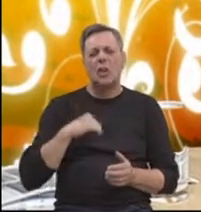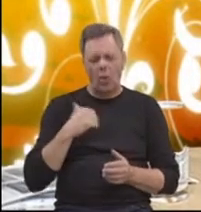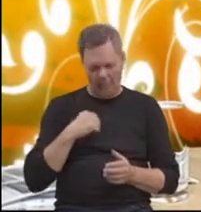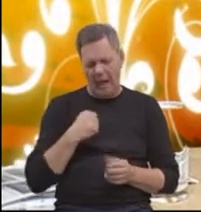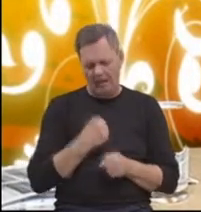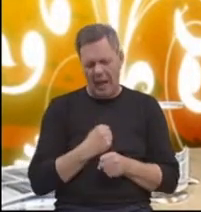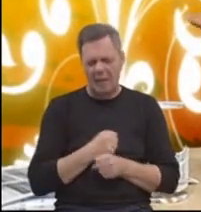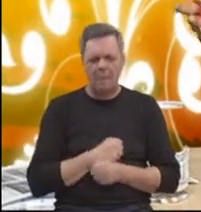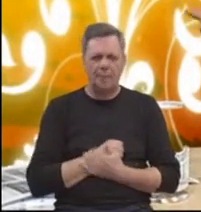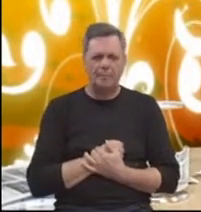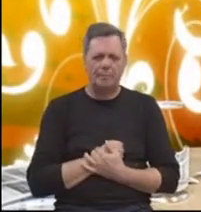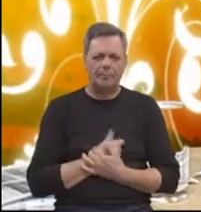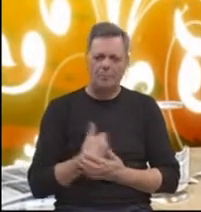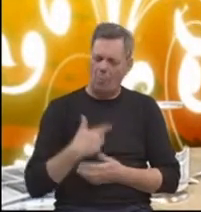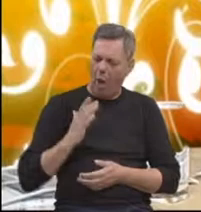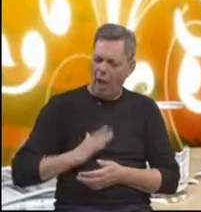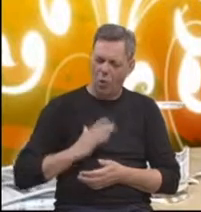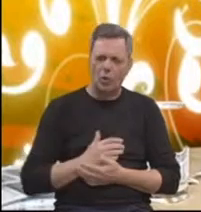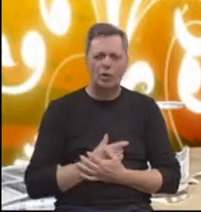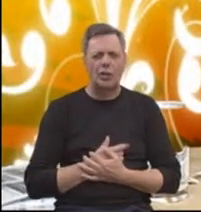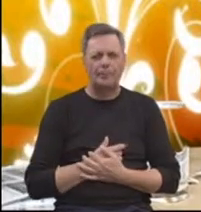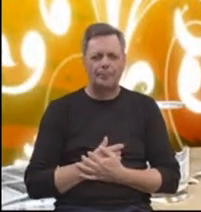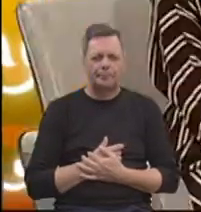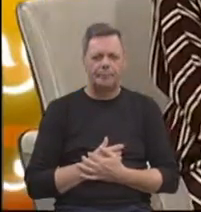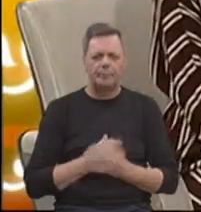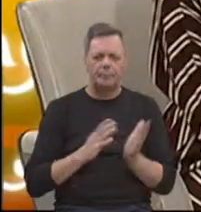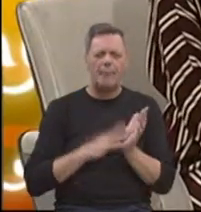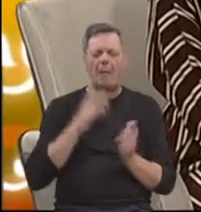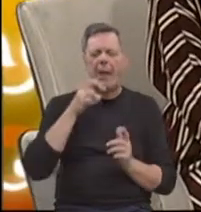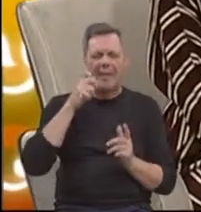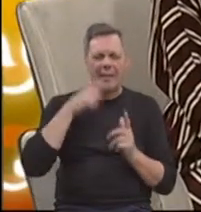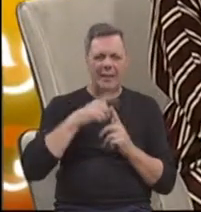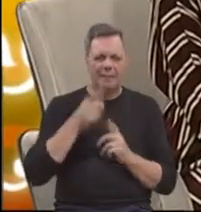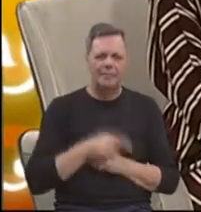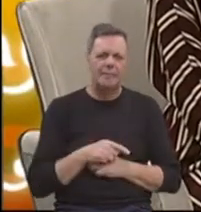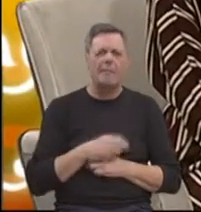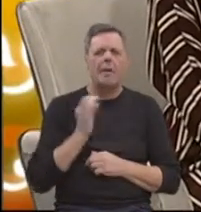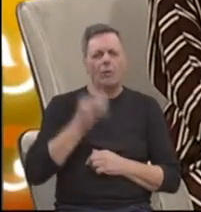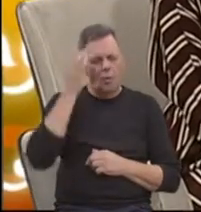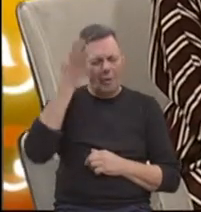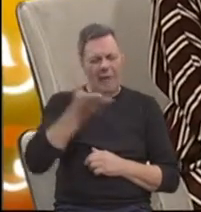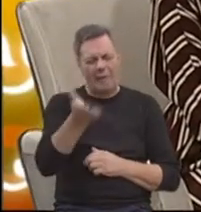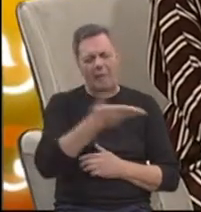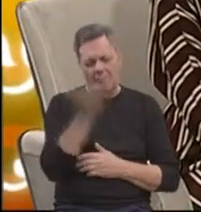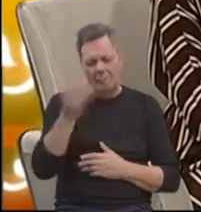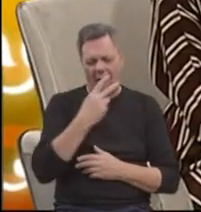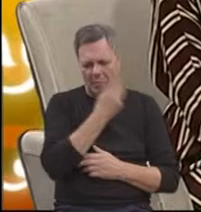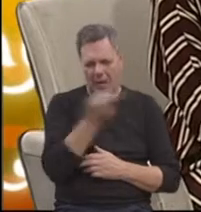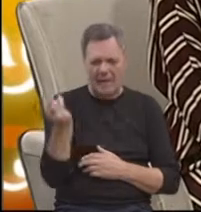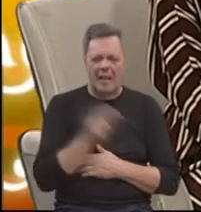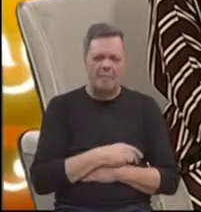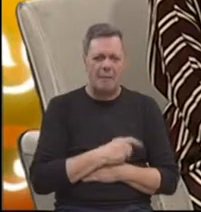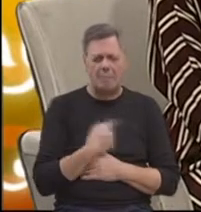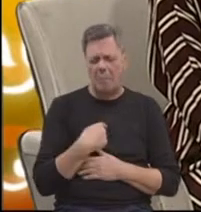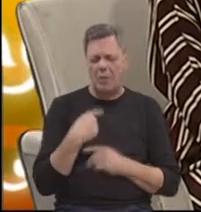održava. Je li tako? Moja gošća prva do mene, Carmen Matković-Melki. Dobar dan vama i svim vašim gledateljima. Da, i mi to